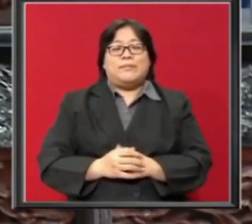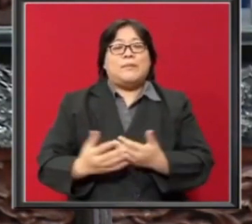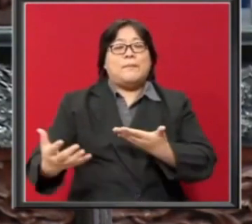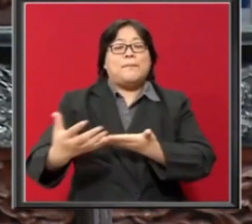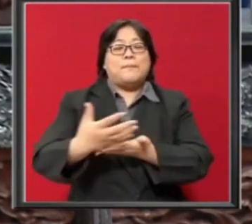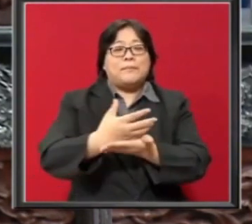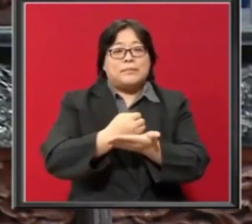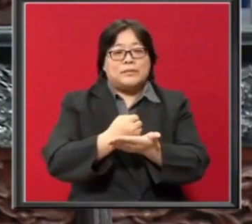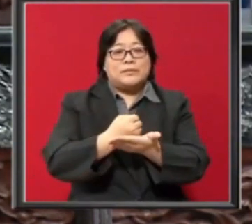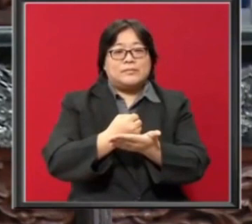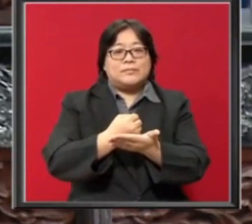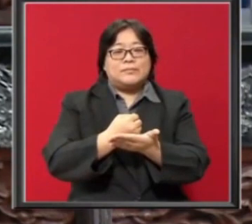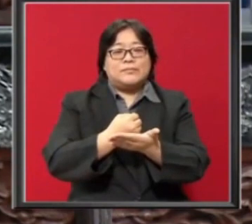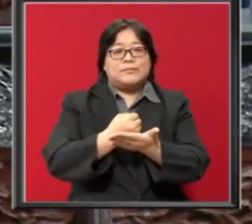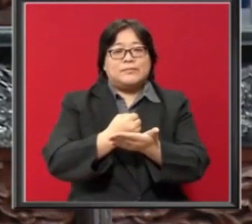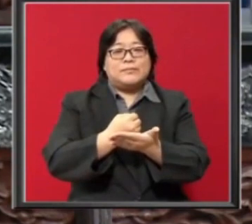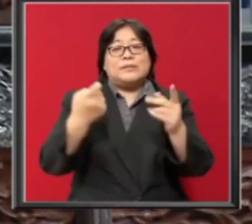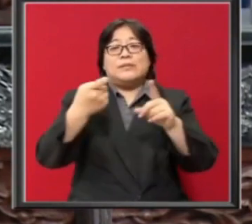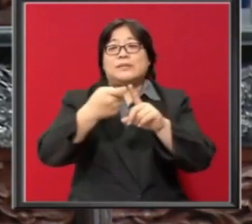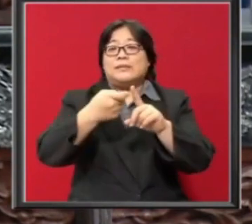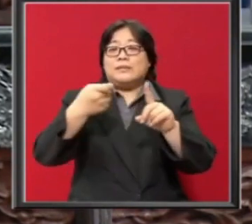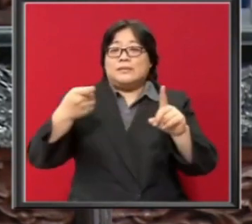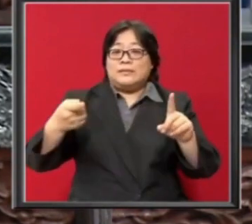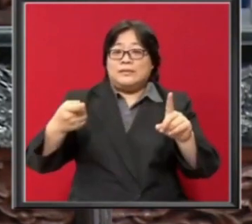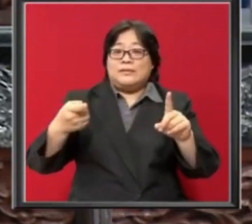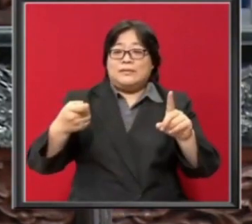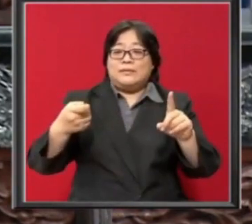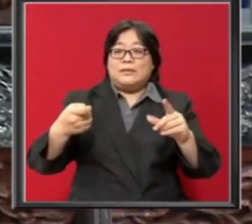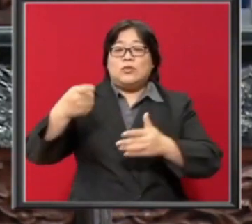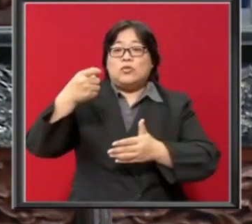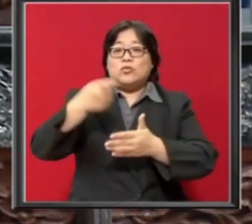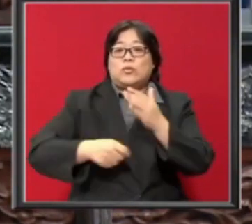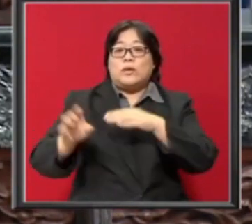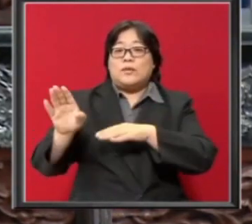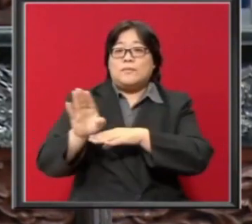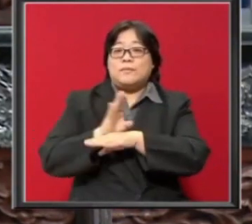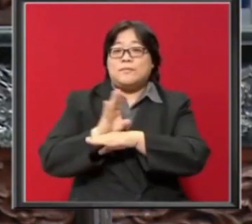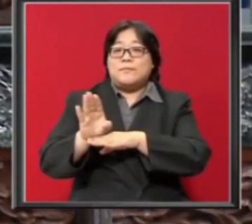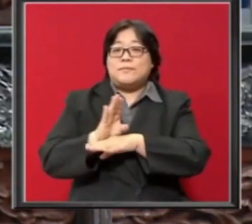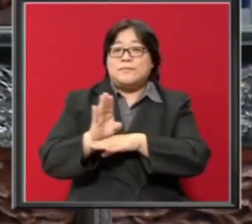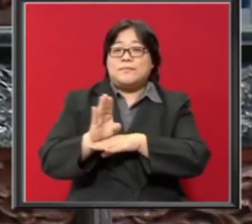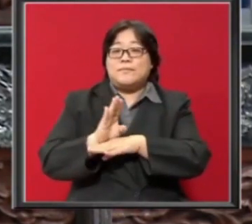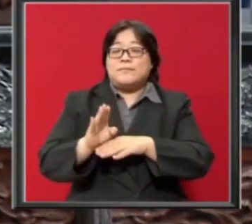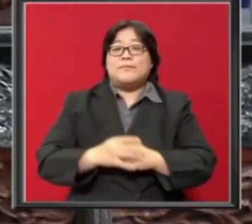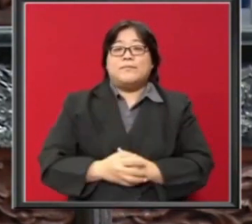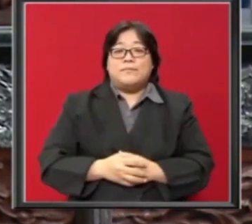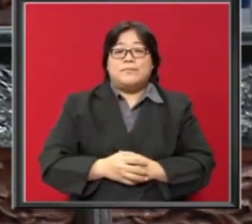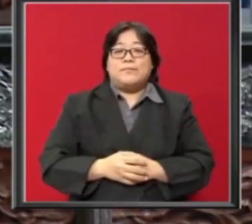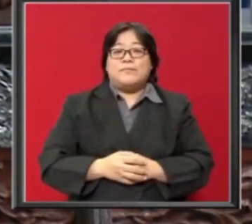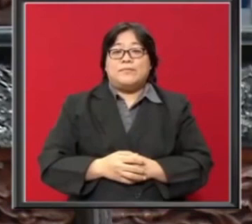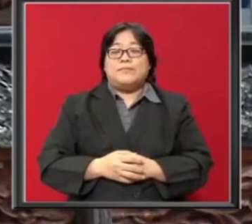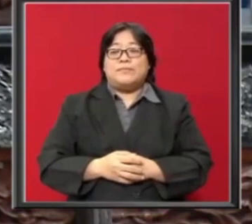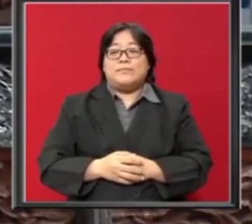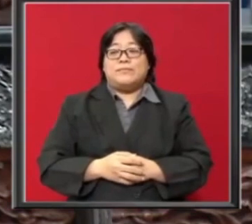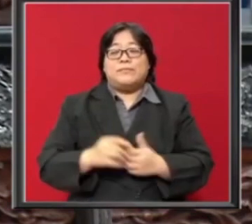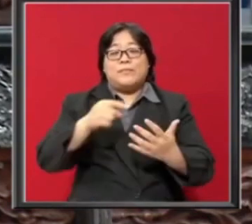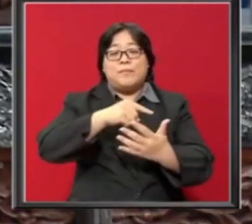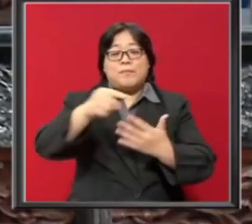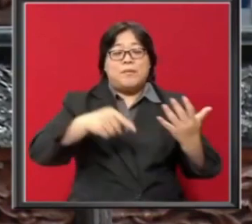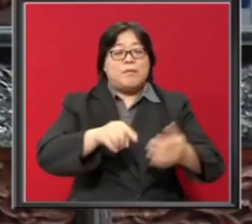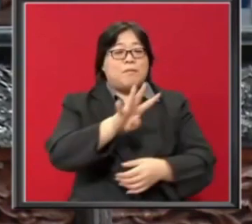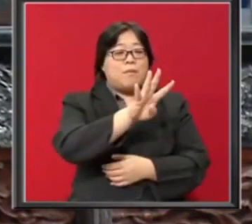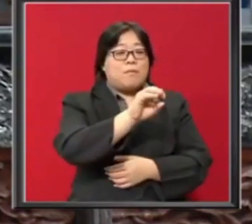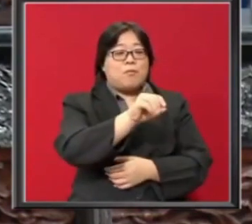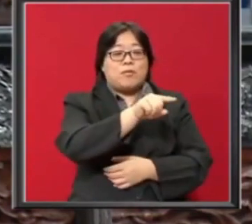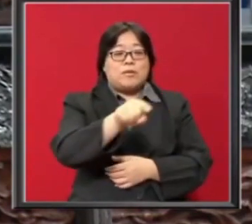Hai pendapatan Hai daripada cukek oprad dan cukai pendapatan Diantara